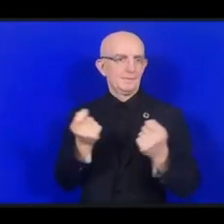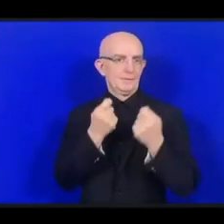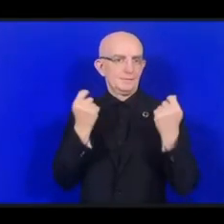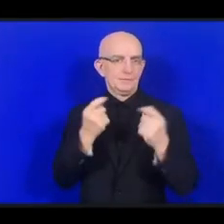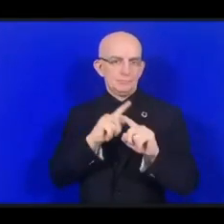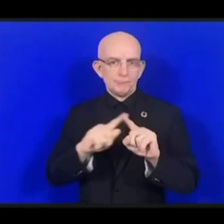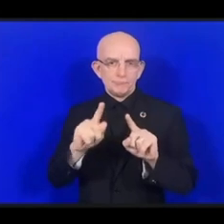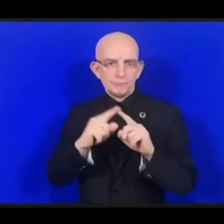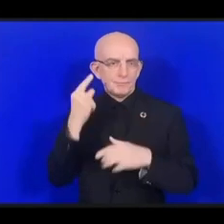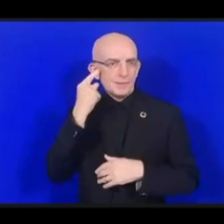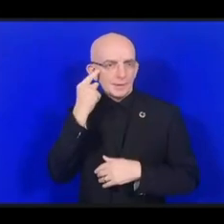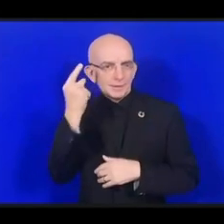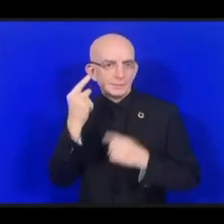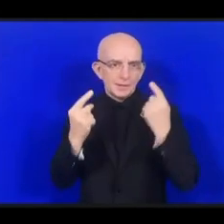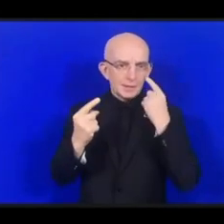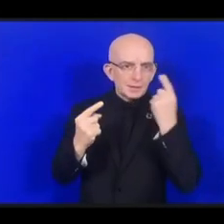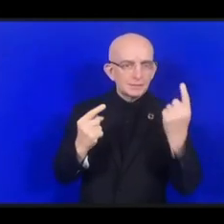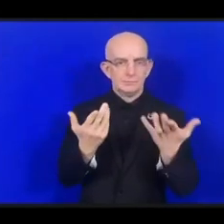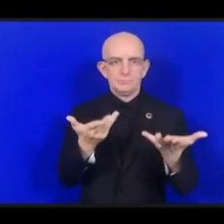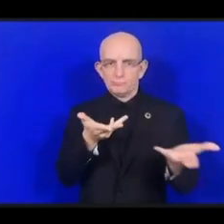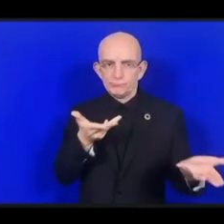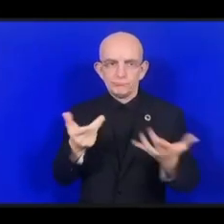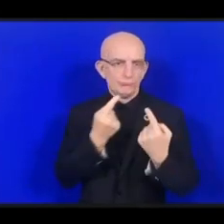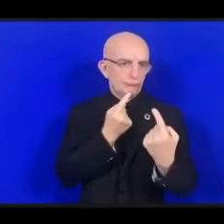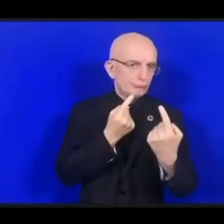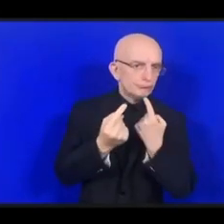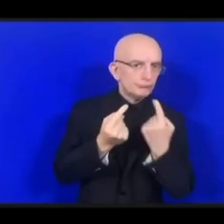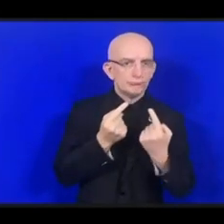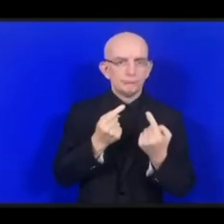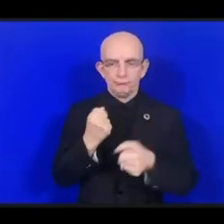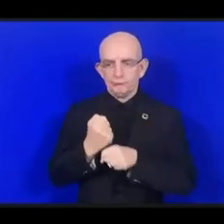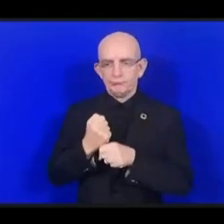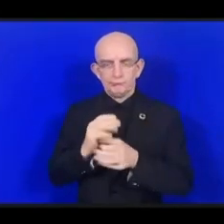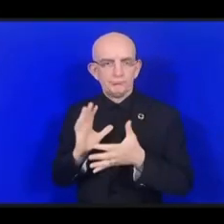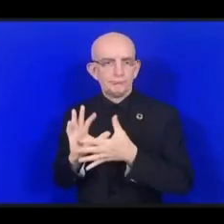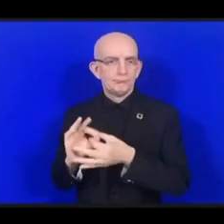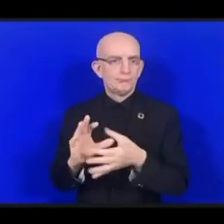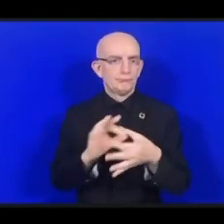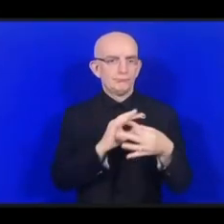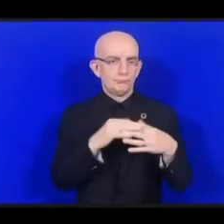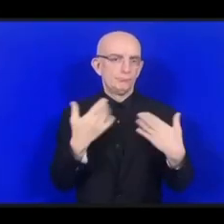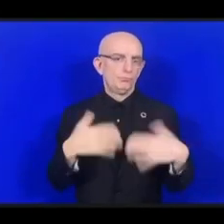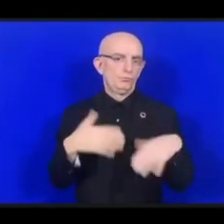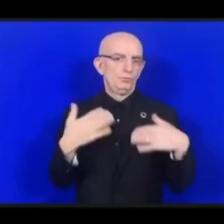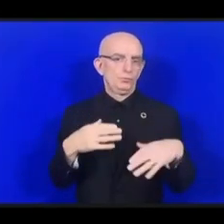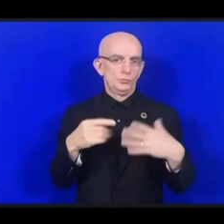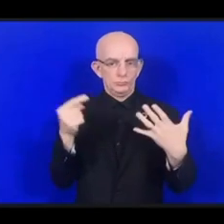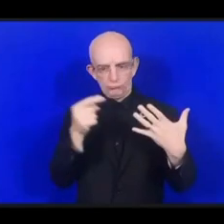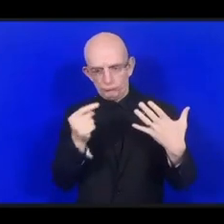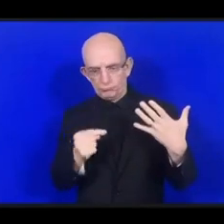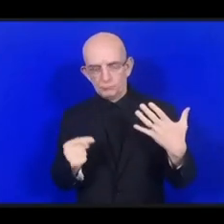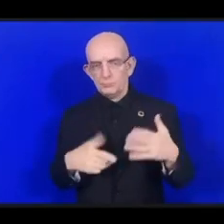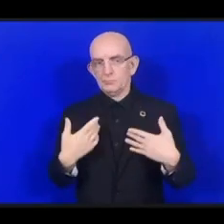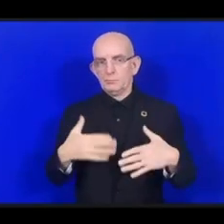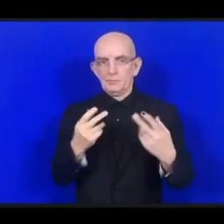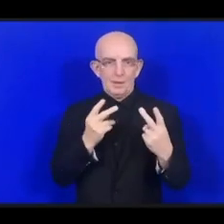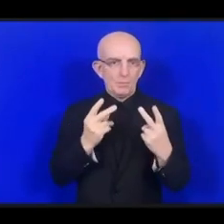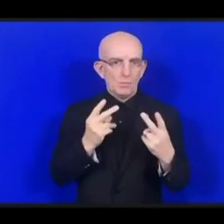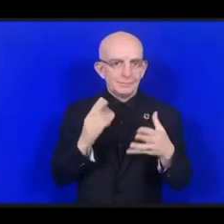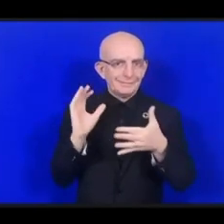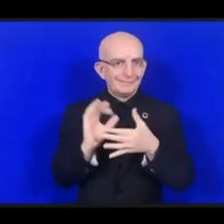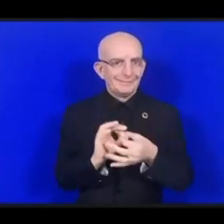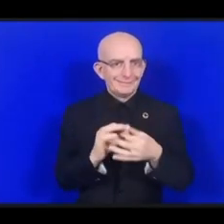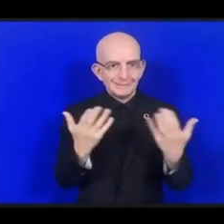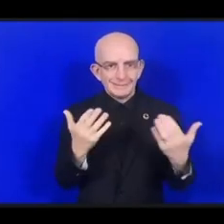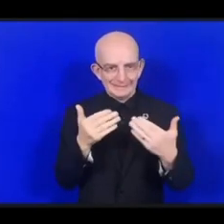للافكار والمناقشات والتعاون حول امور هامه تواجه عالمنا اليوم من ضمنها